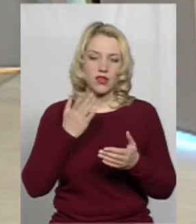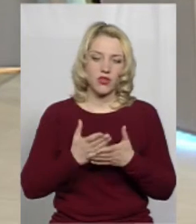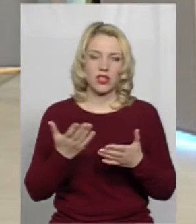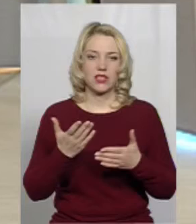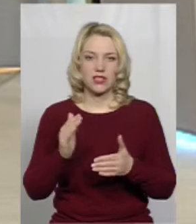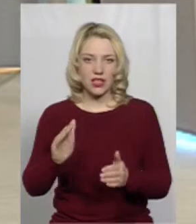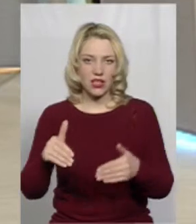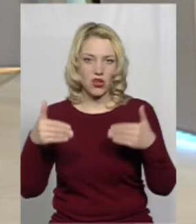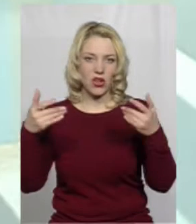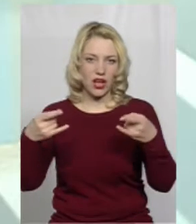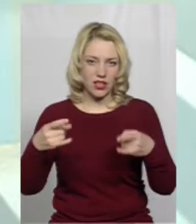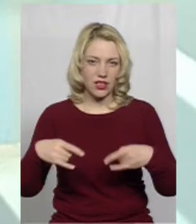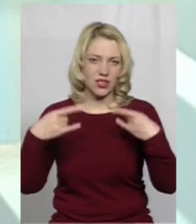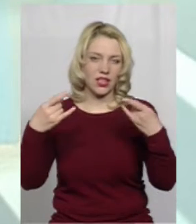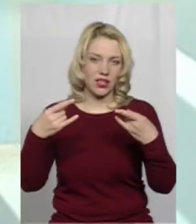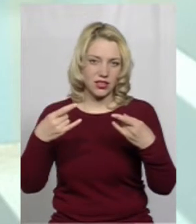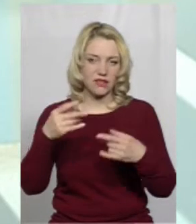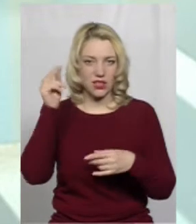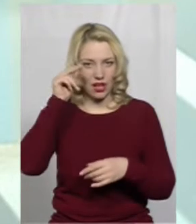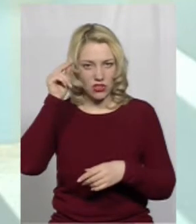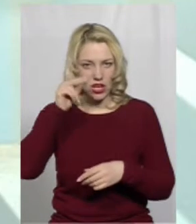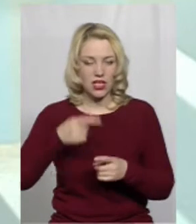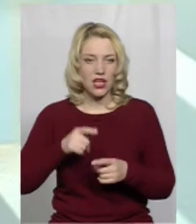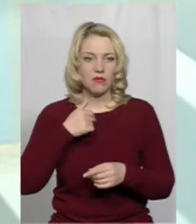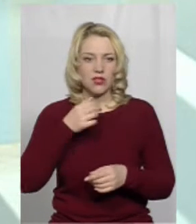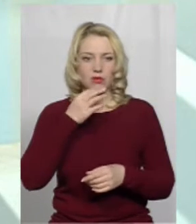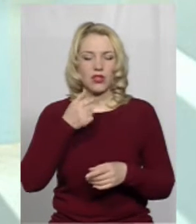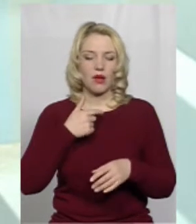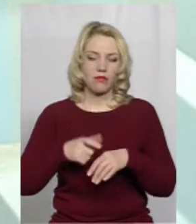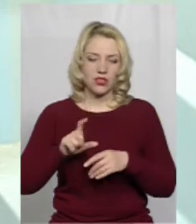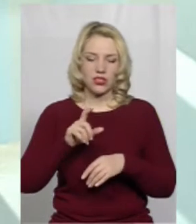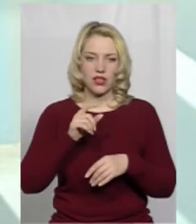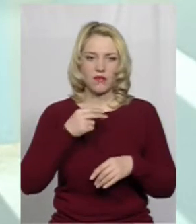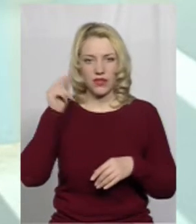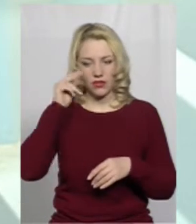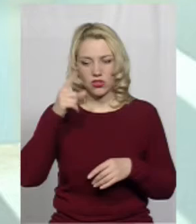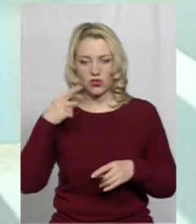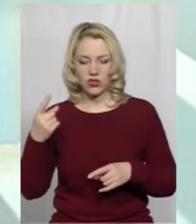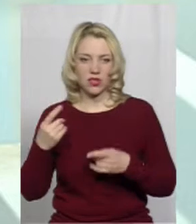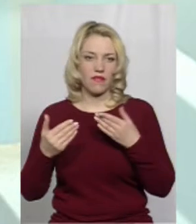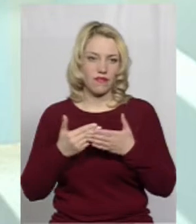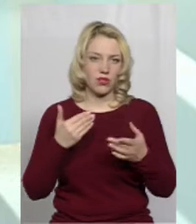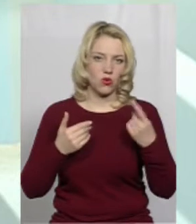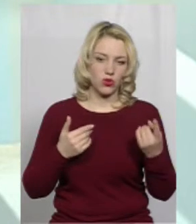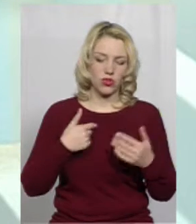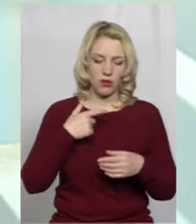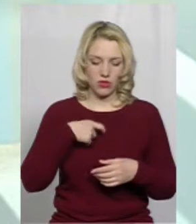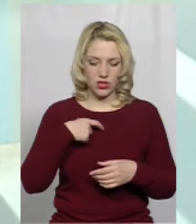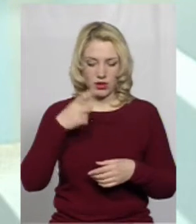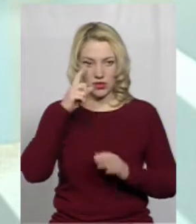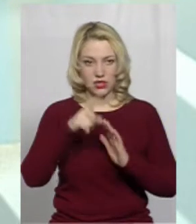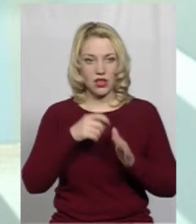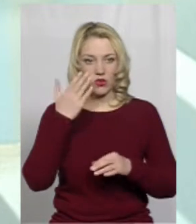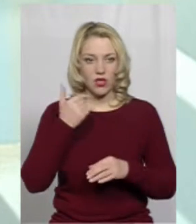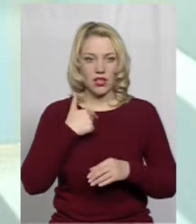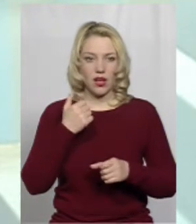навчання. І вчора я таке почула, мені сподобалося, що я більше навчився один від одного, я про себе більше дізнався, коли працюю в